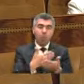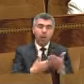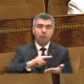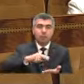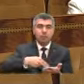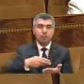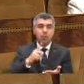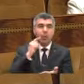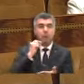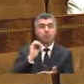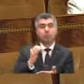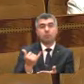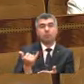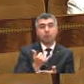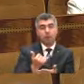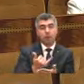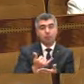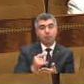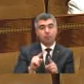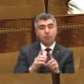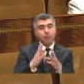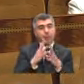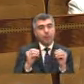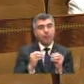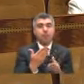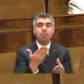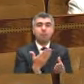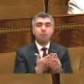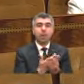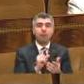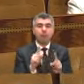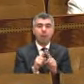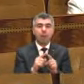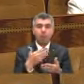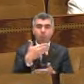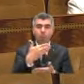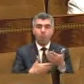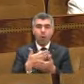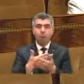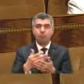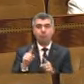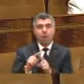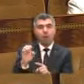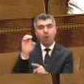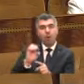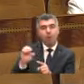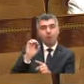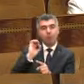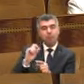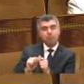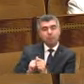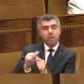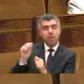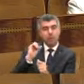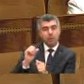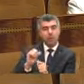مسطرة الوكالة في ملفات تطليق الشقاق على الأقل بالنسبة للمغاربة المقيمين بالأجانب، تحديد سن احتفاظ المطلقة